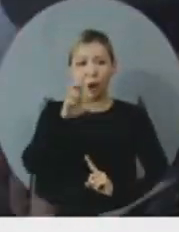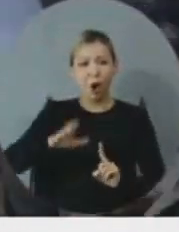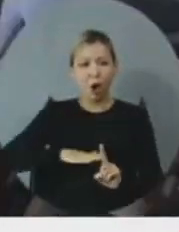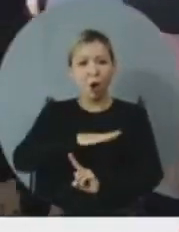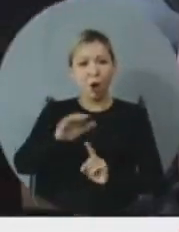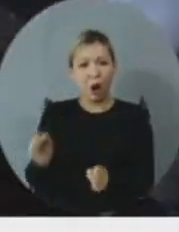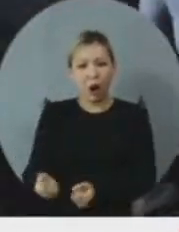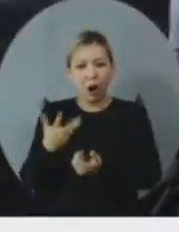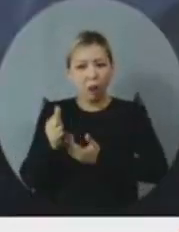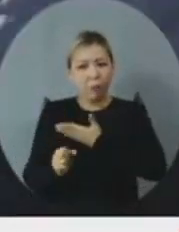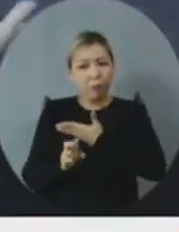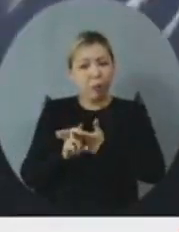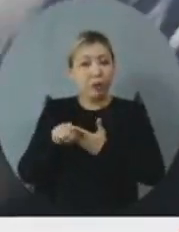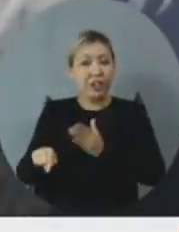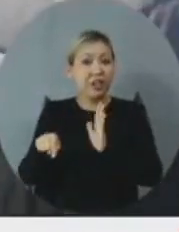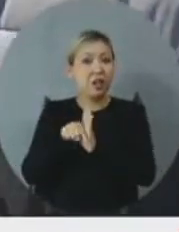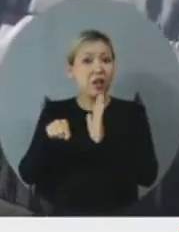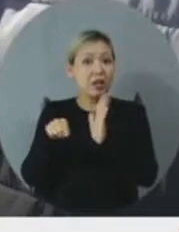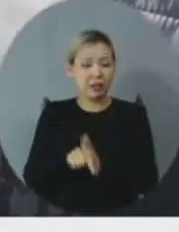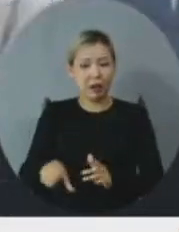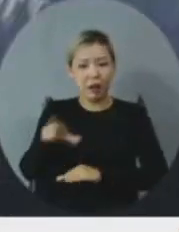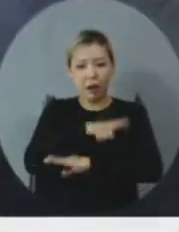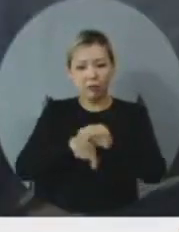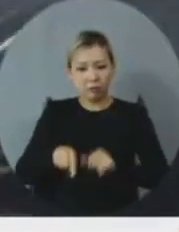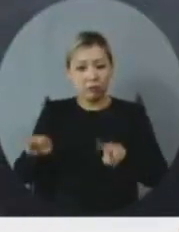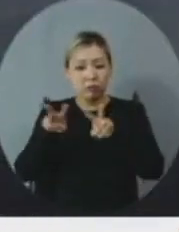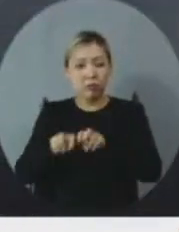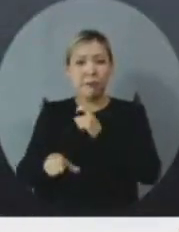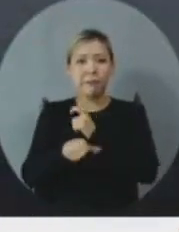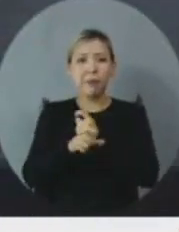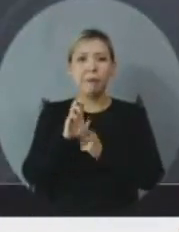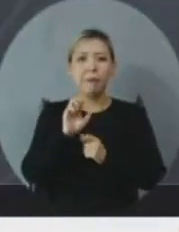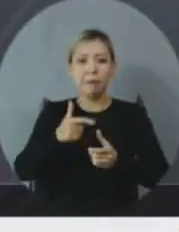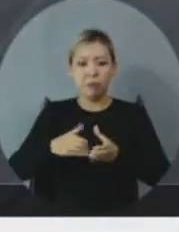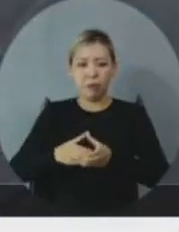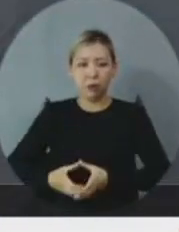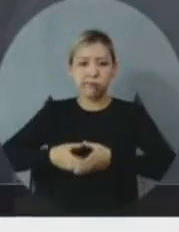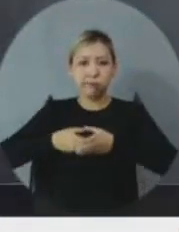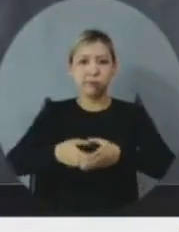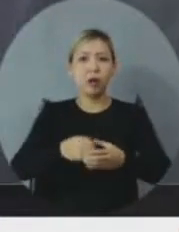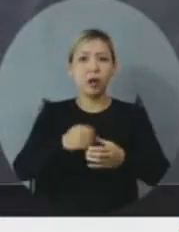буй болцшгүй эрсдлийг газар дээр химжин тооцох мэрэгжлийн баг бүрдүүлэн ажиллаж байна.